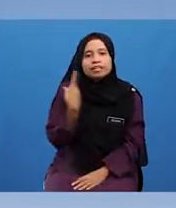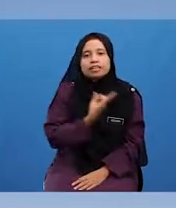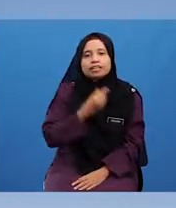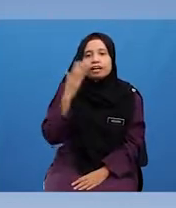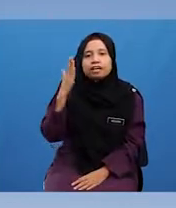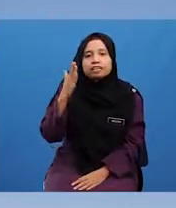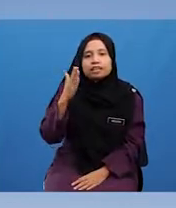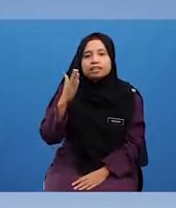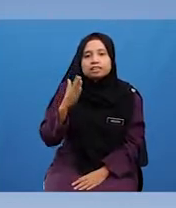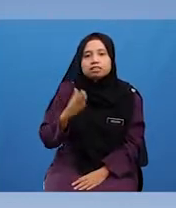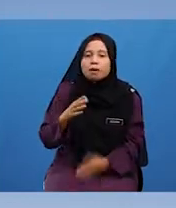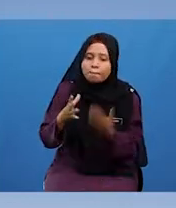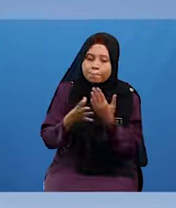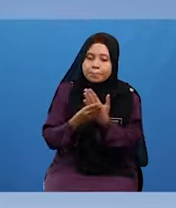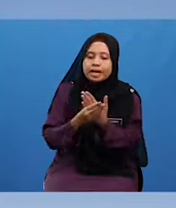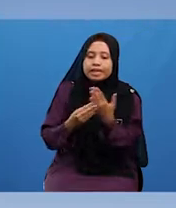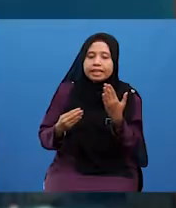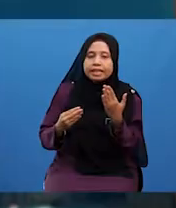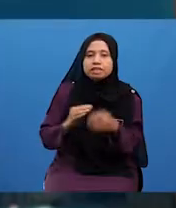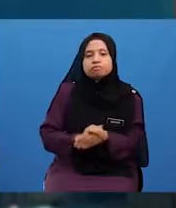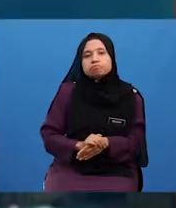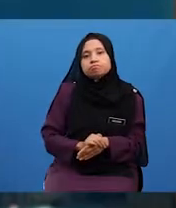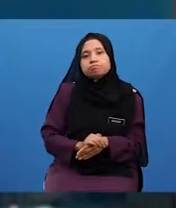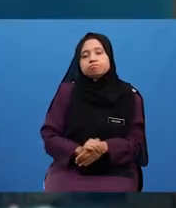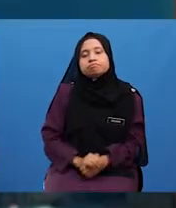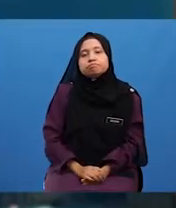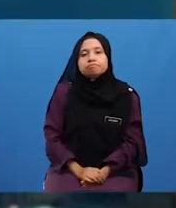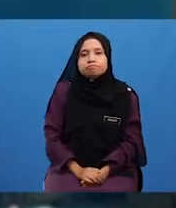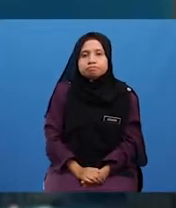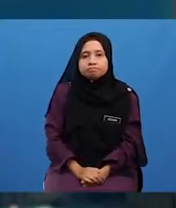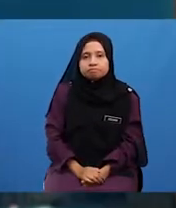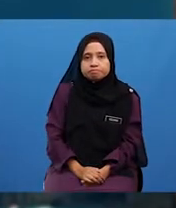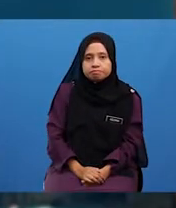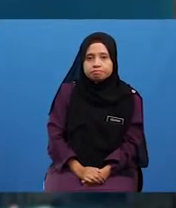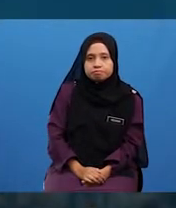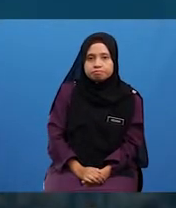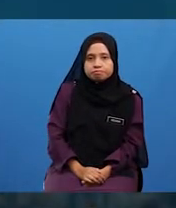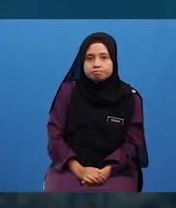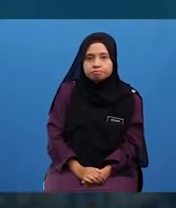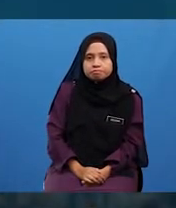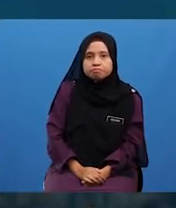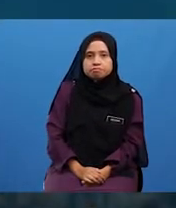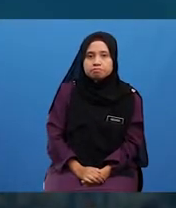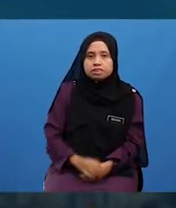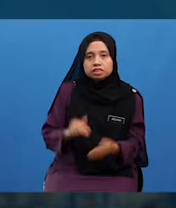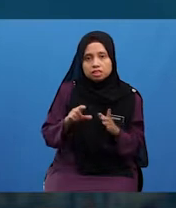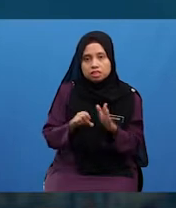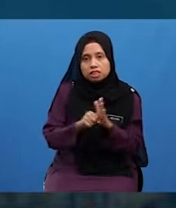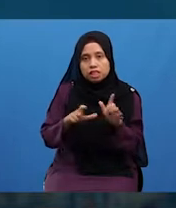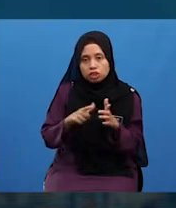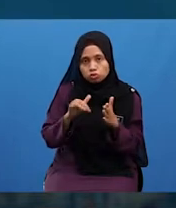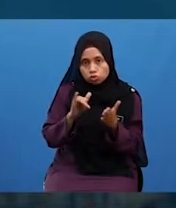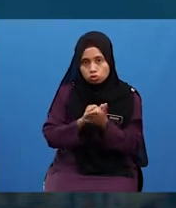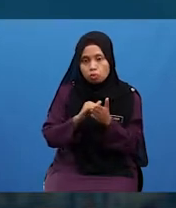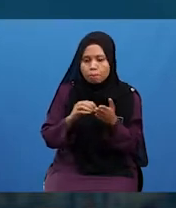kita akan mahir membacanya. Practice makes perfect. Di samping itu,